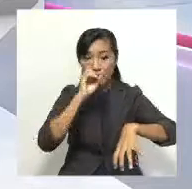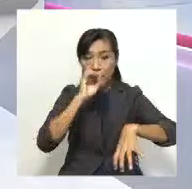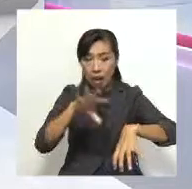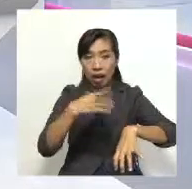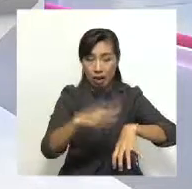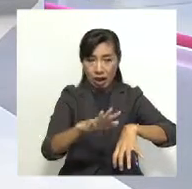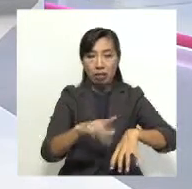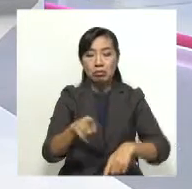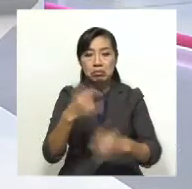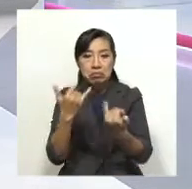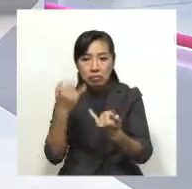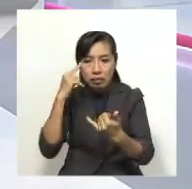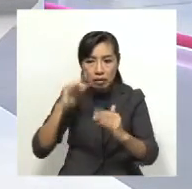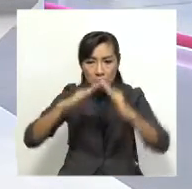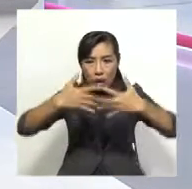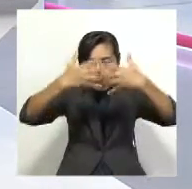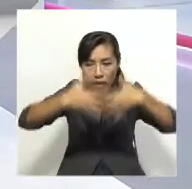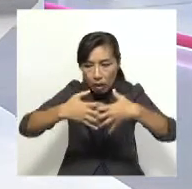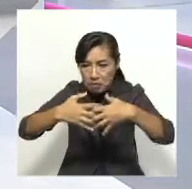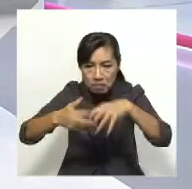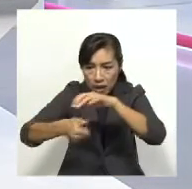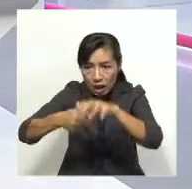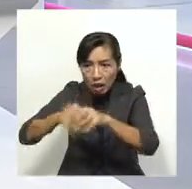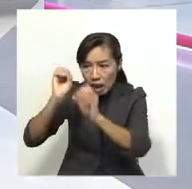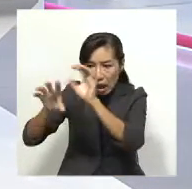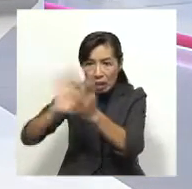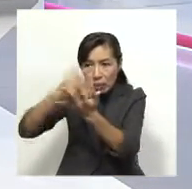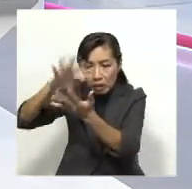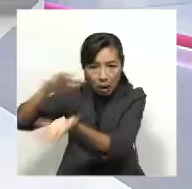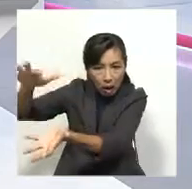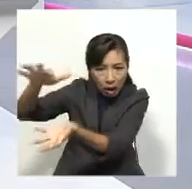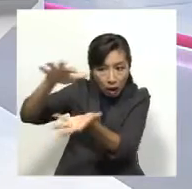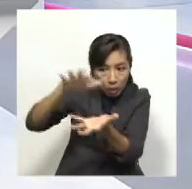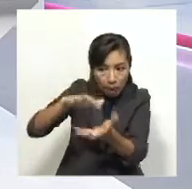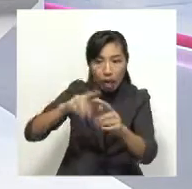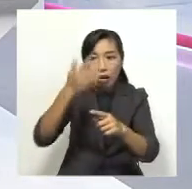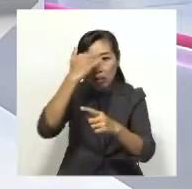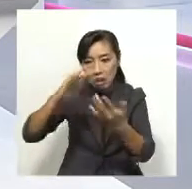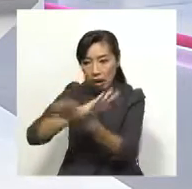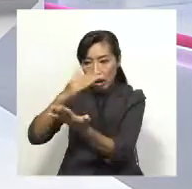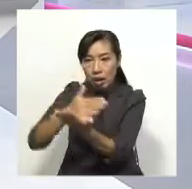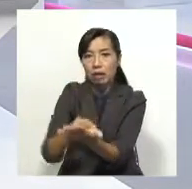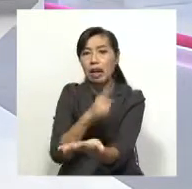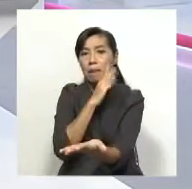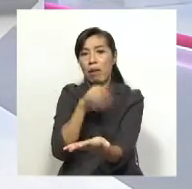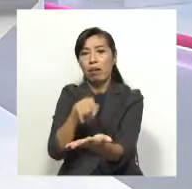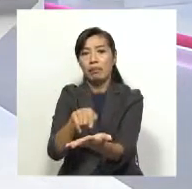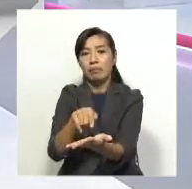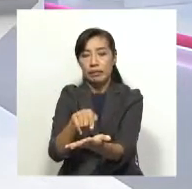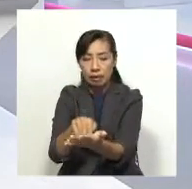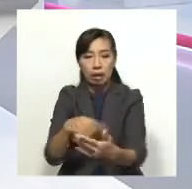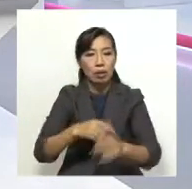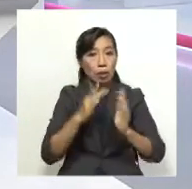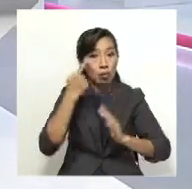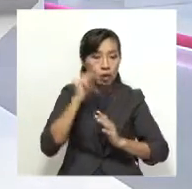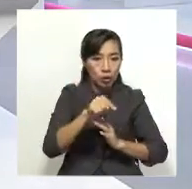หลังจากที่มีปัญหาการลักลอบนำเข้าของเสียที่เป็นอันตรายจากใบสำแดงเท็จค่ะ อีกหน่วยงานนะคะก็คือทางกรมศุลกากรก็พร้